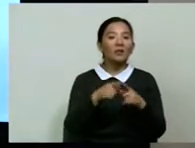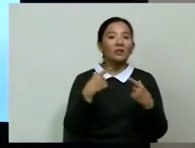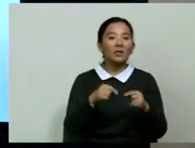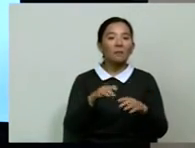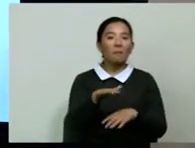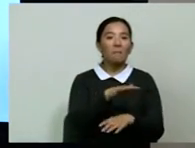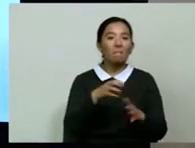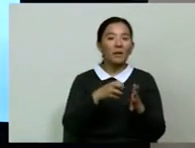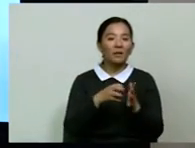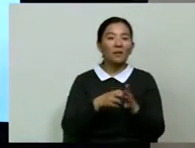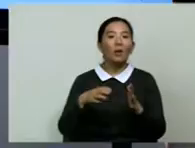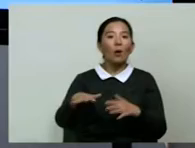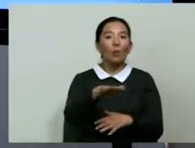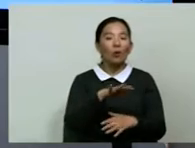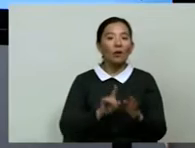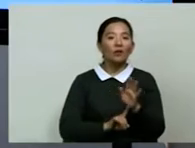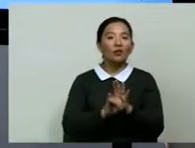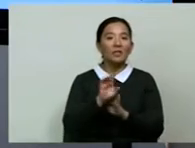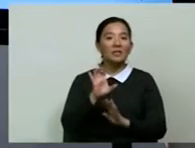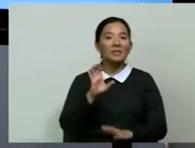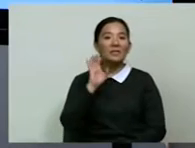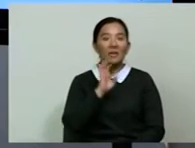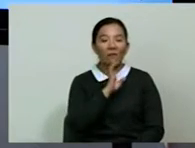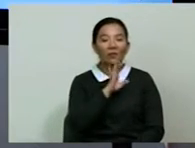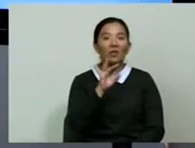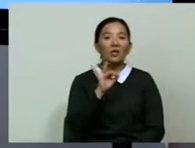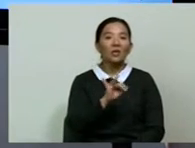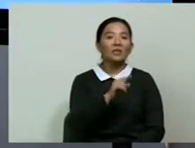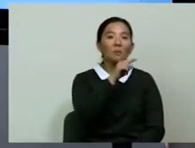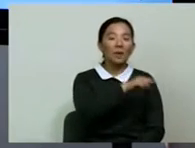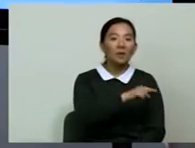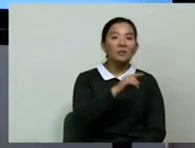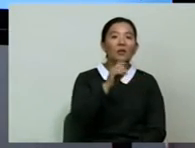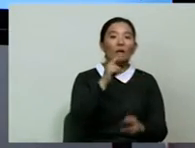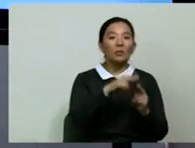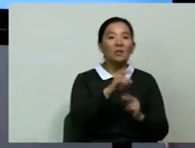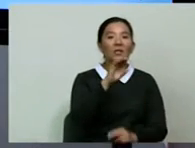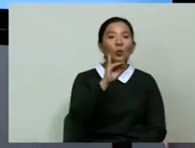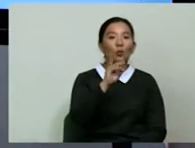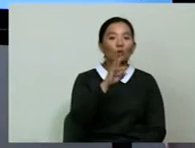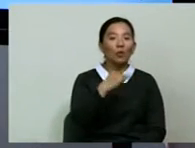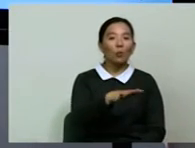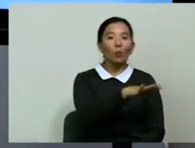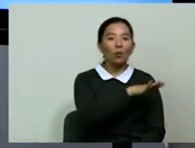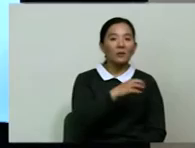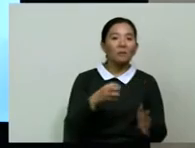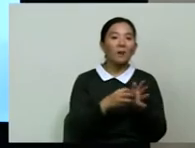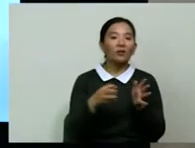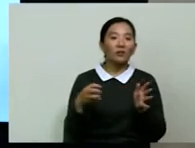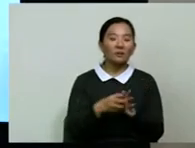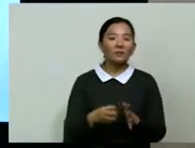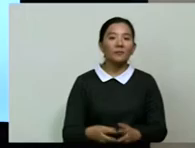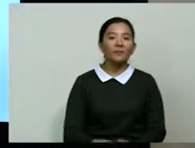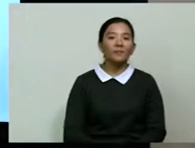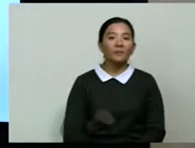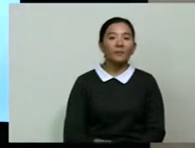поля. То есть начинают с северной стороны и замыкаются на южном полюсе магнита.